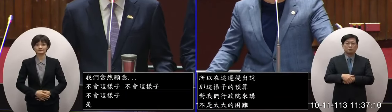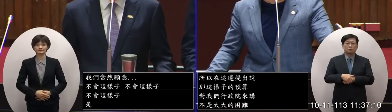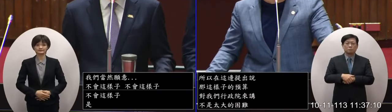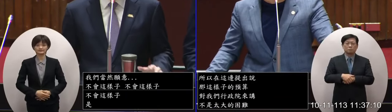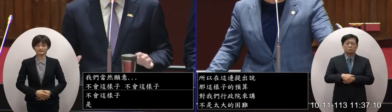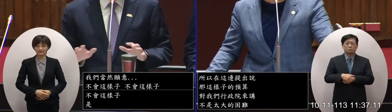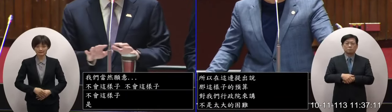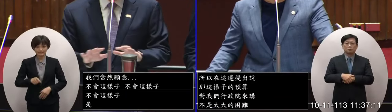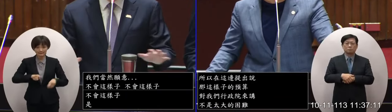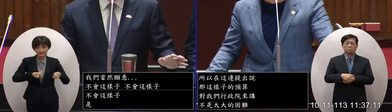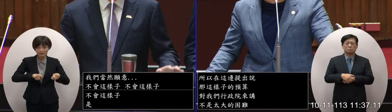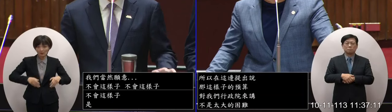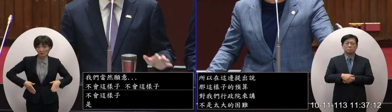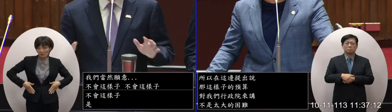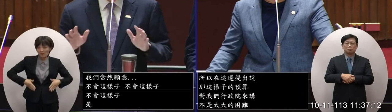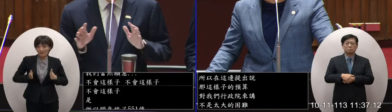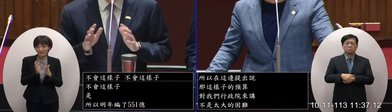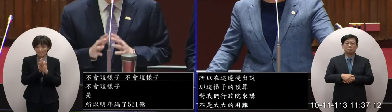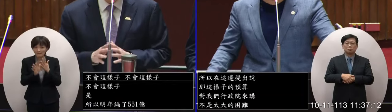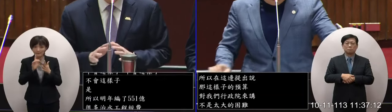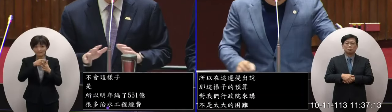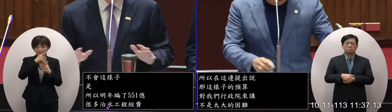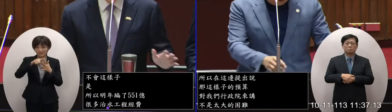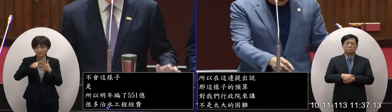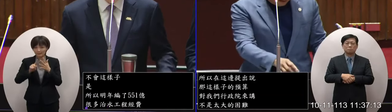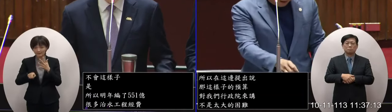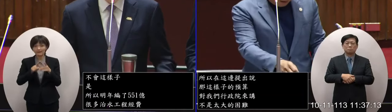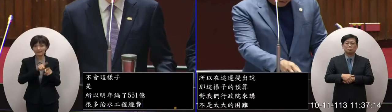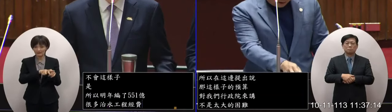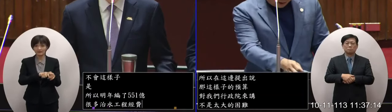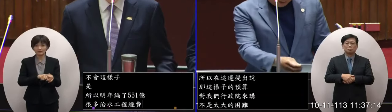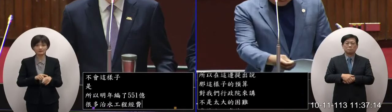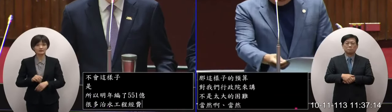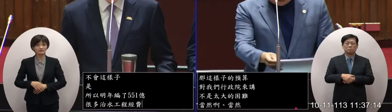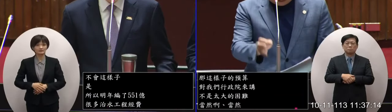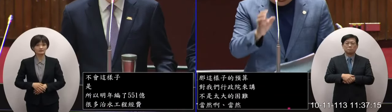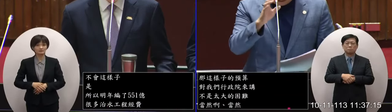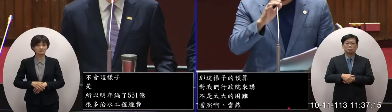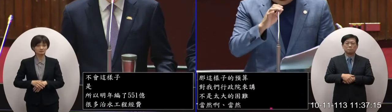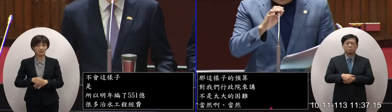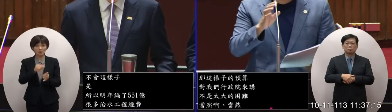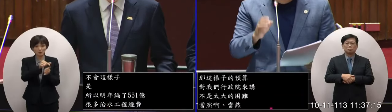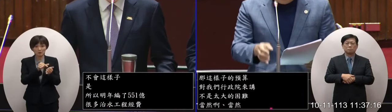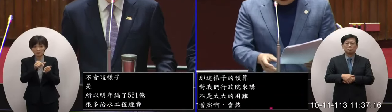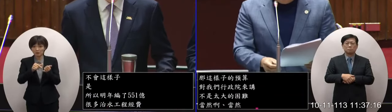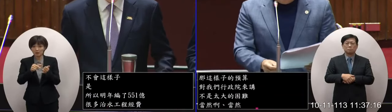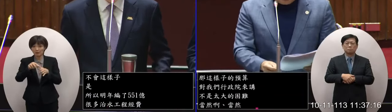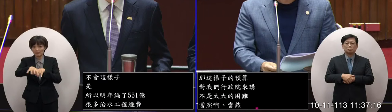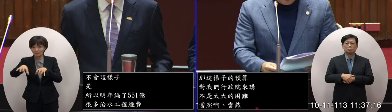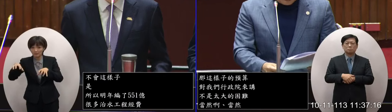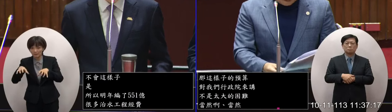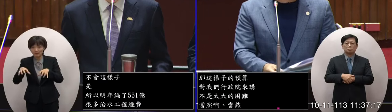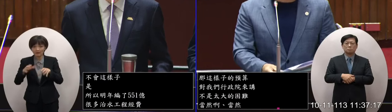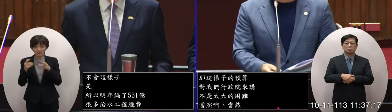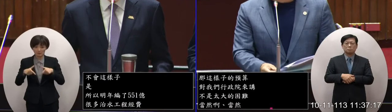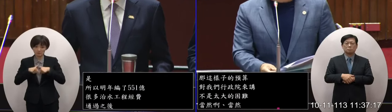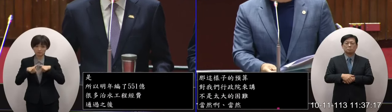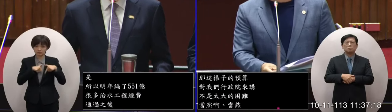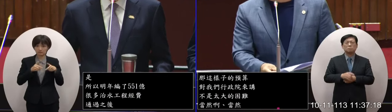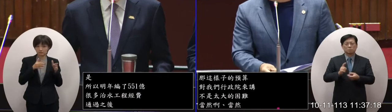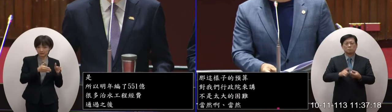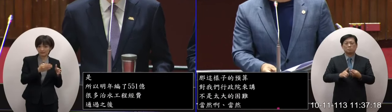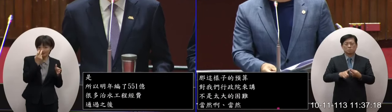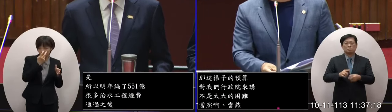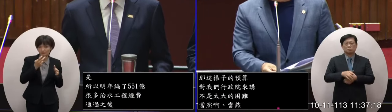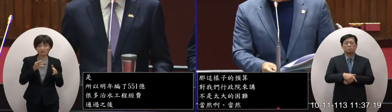跟它的紧迫性，我们就逐一来编。跟委员报告，绝对没有地域的分别，也不会特别照顾哪些地方，